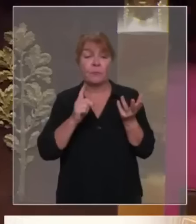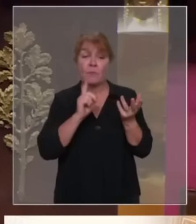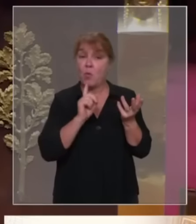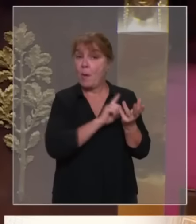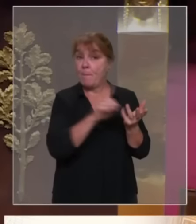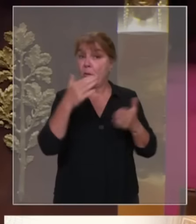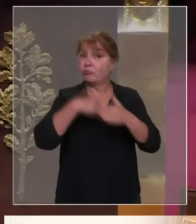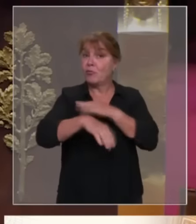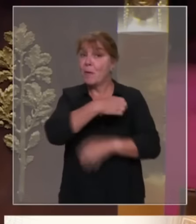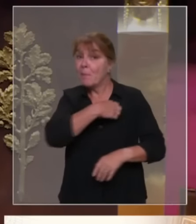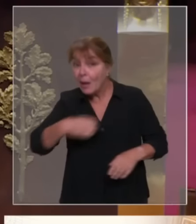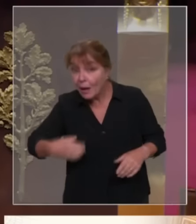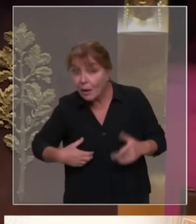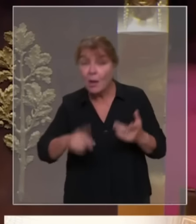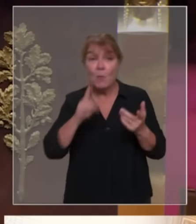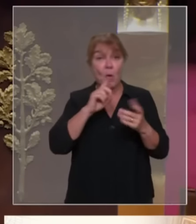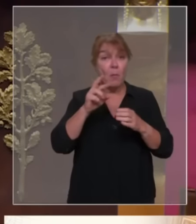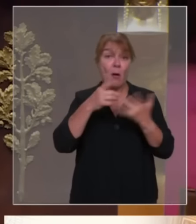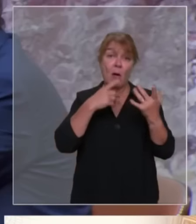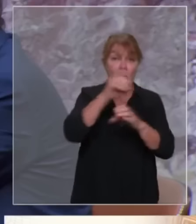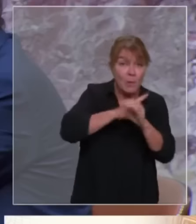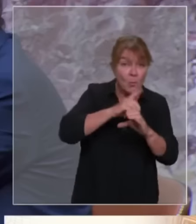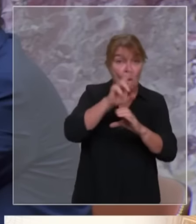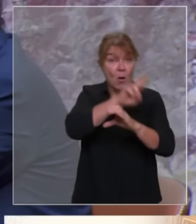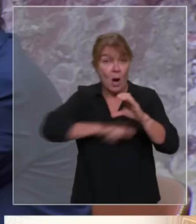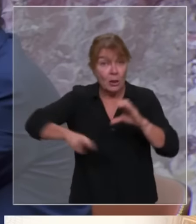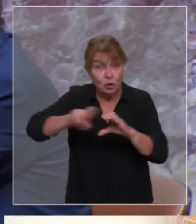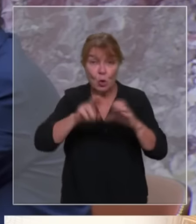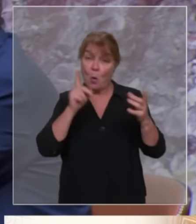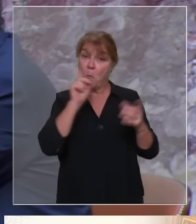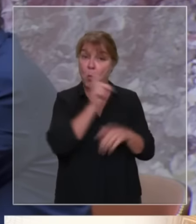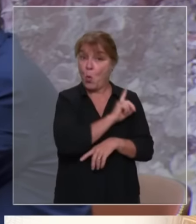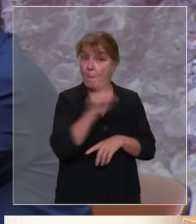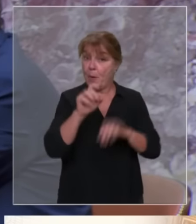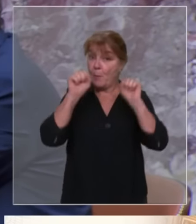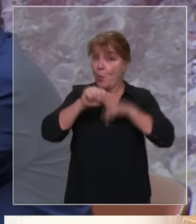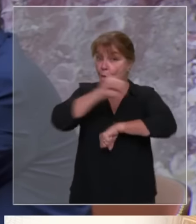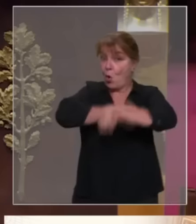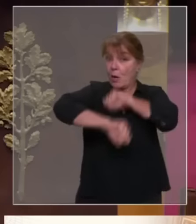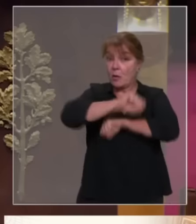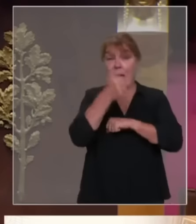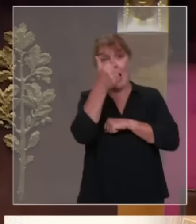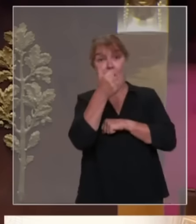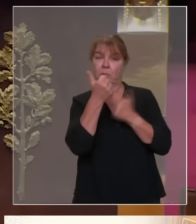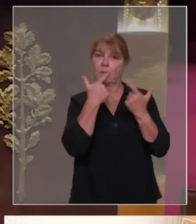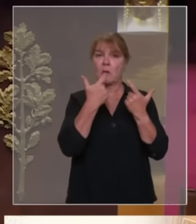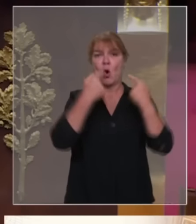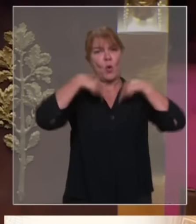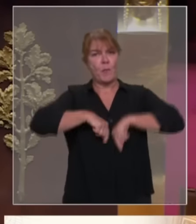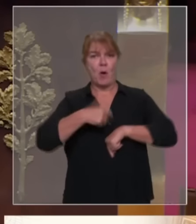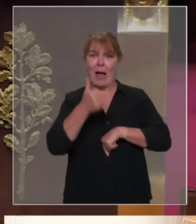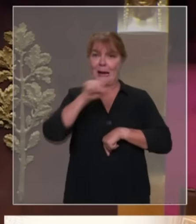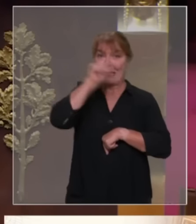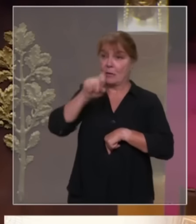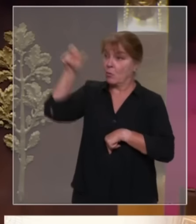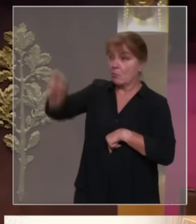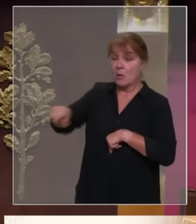l'intercommunalité, le département, la région et l'État auraient la possibilité, la faculté de poser une question aux